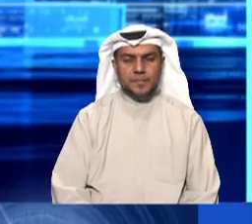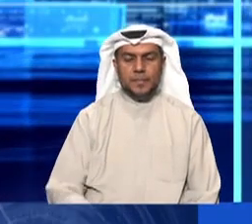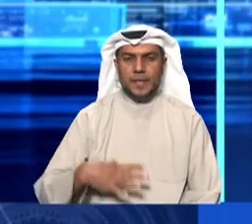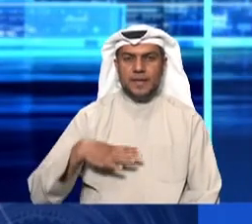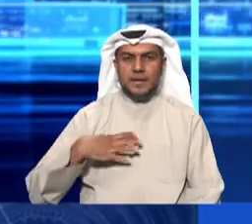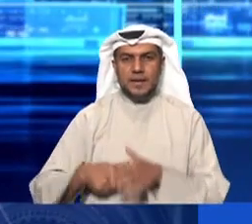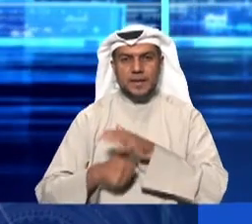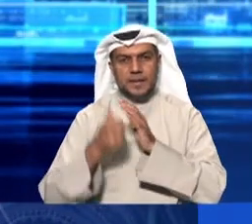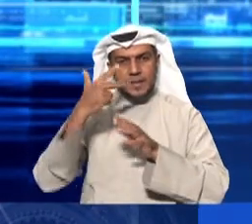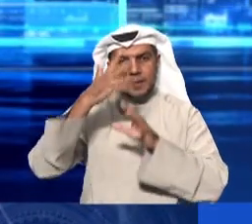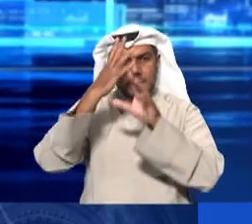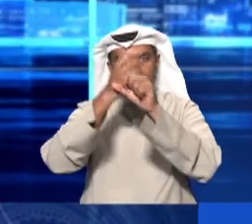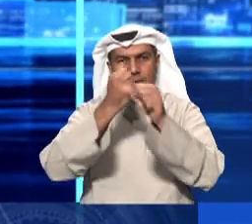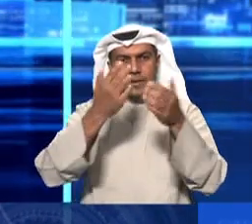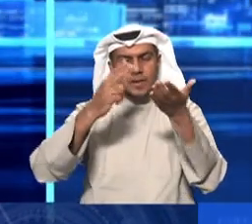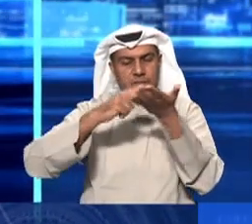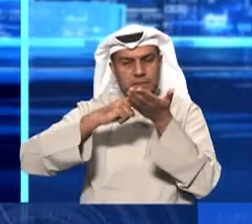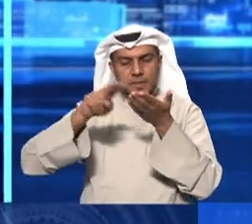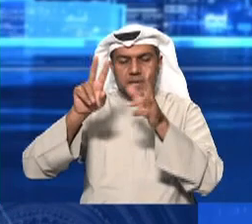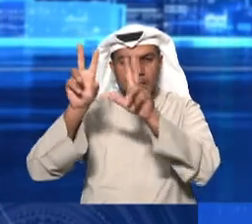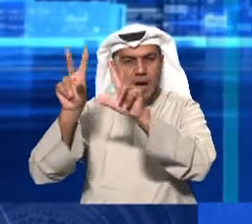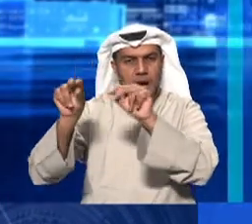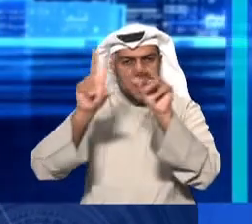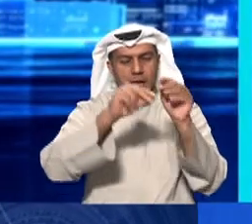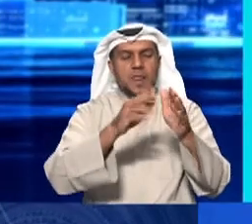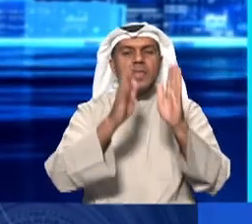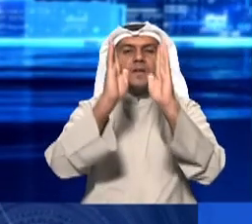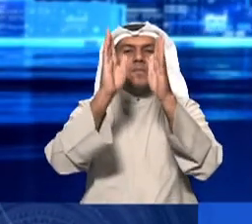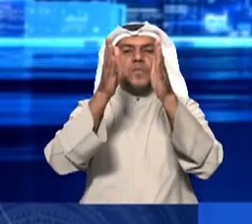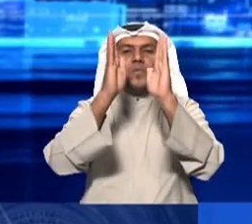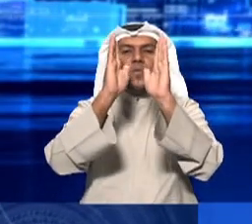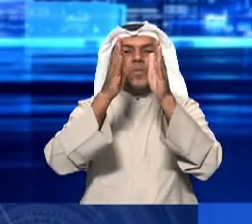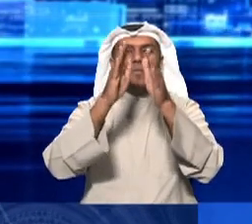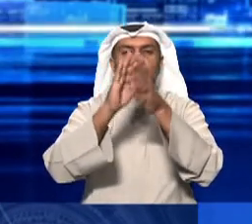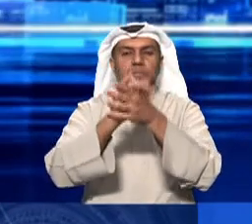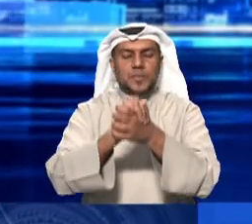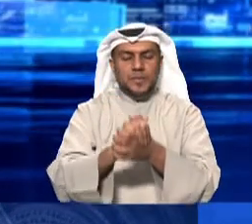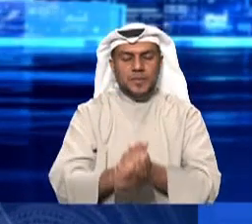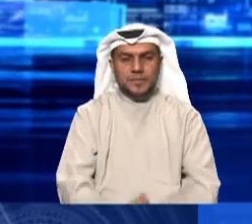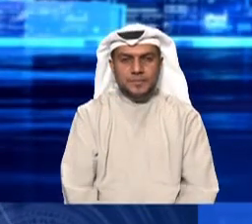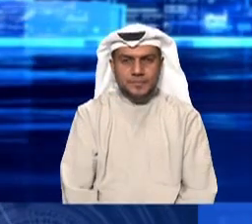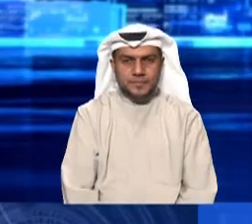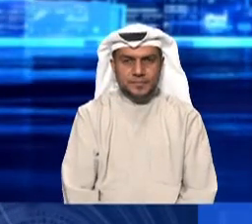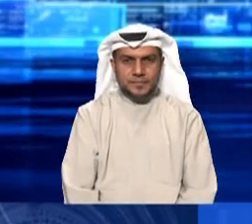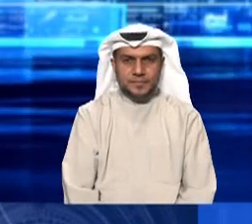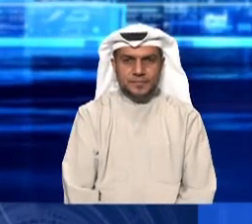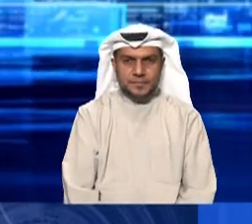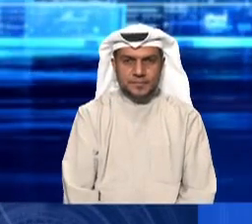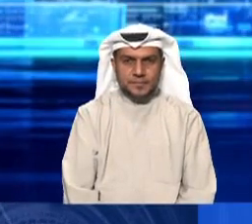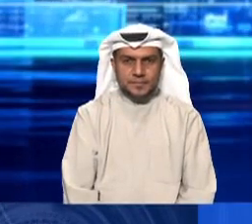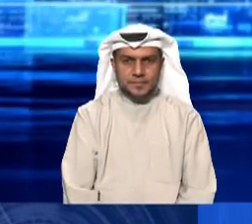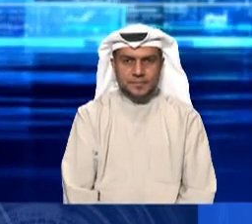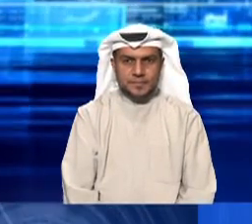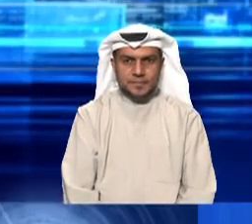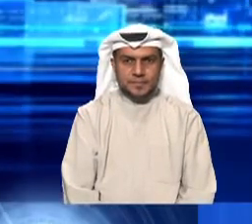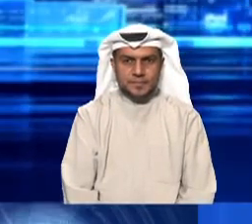كما بعث سمو الشيخ صباح خالد الحمد الصباح رئيس مجلس الوزراء حفظه الله ببرقية تهنئة مماثلة.